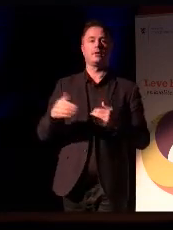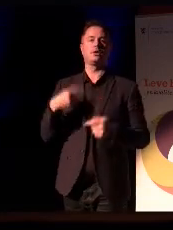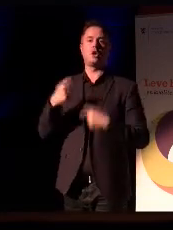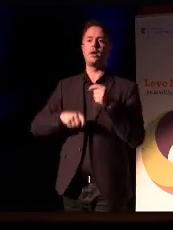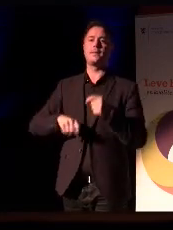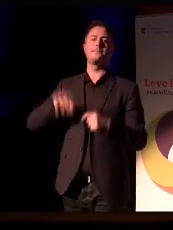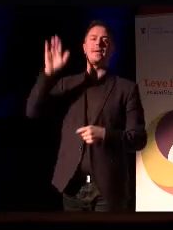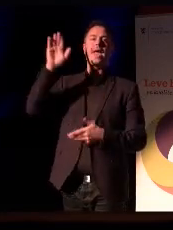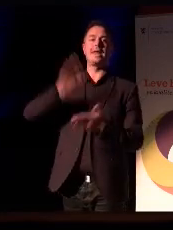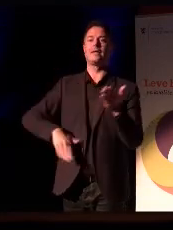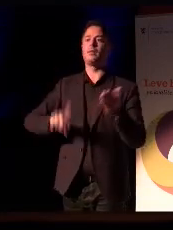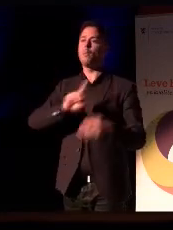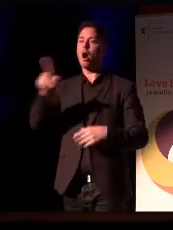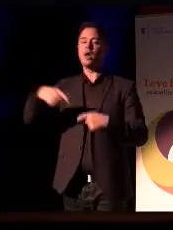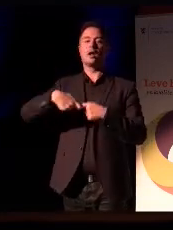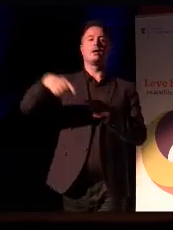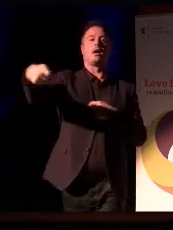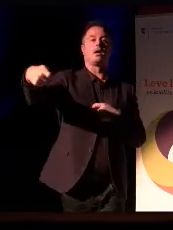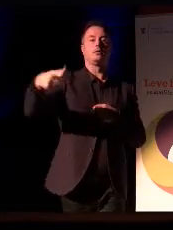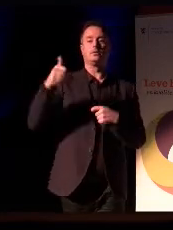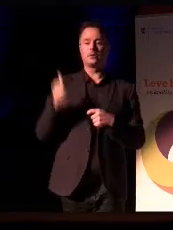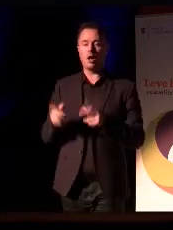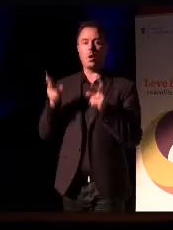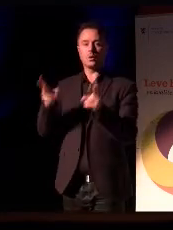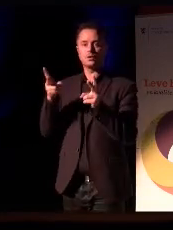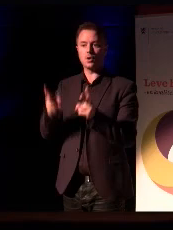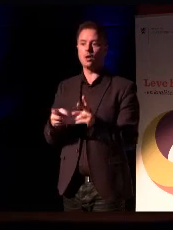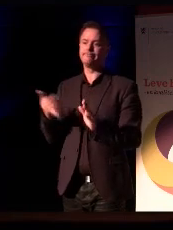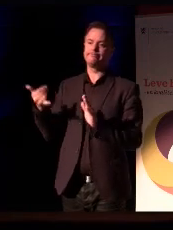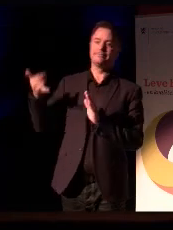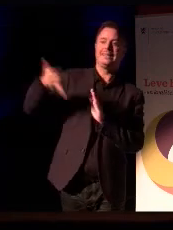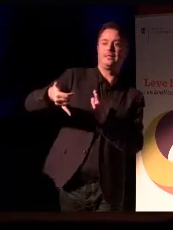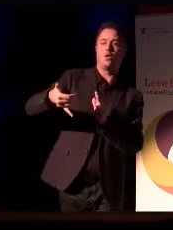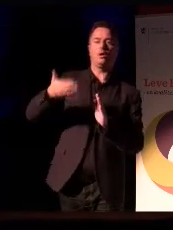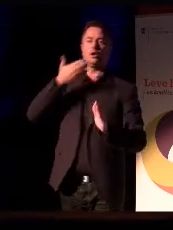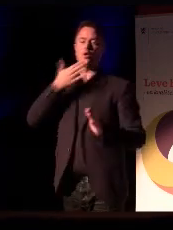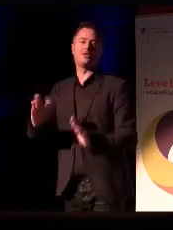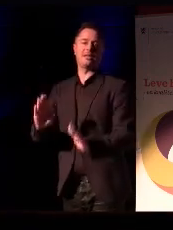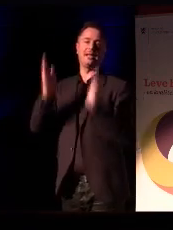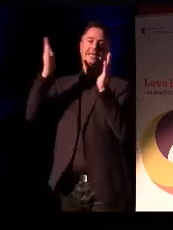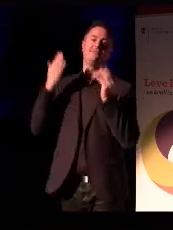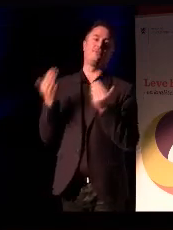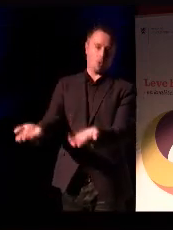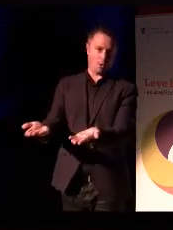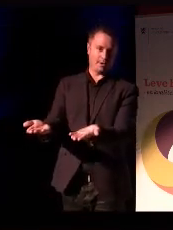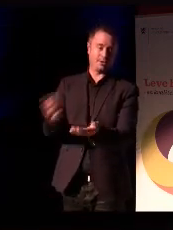Vi skal også legge liv til dem. Tusen takk for oppmerksomheten.